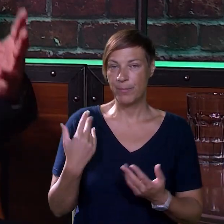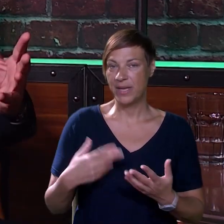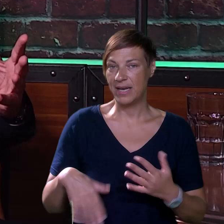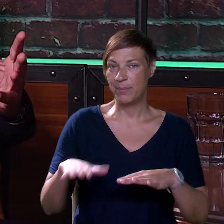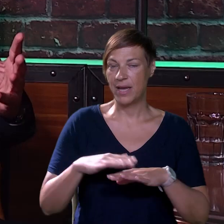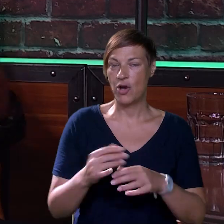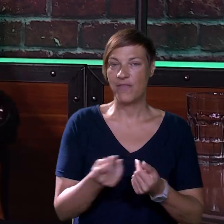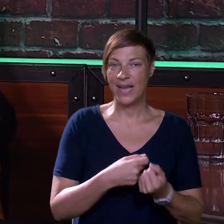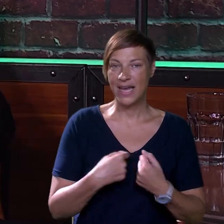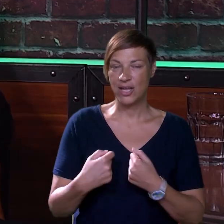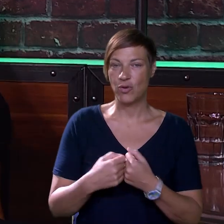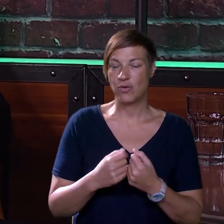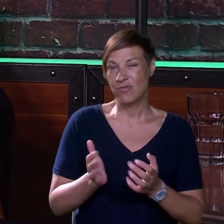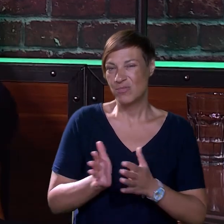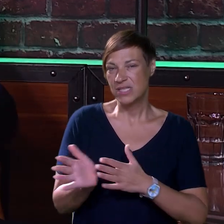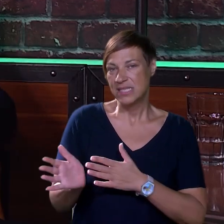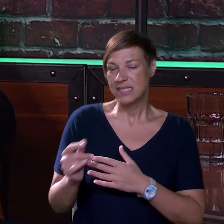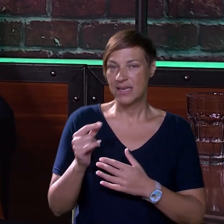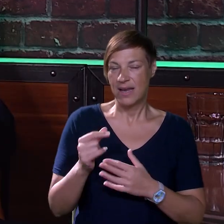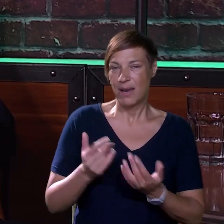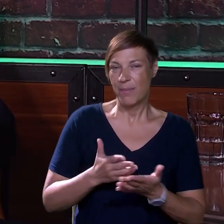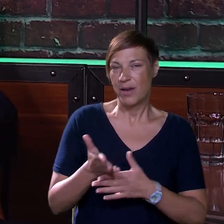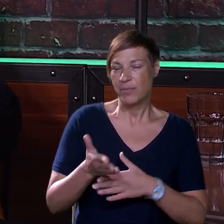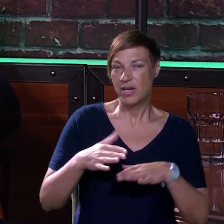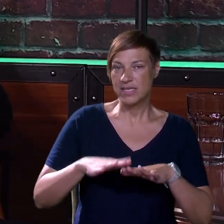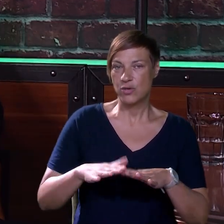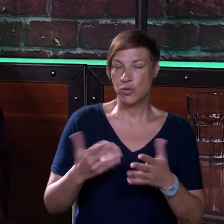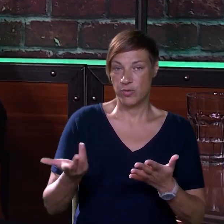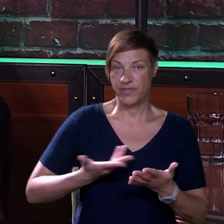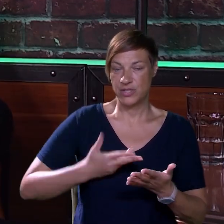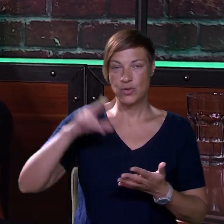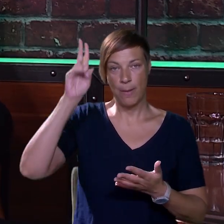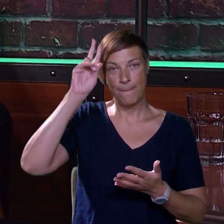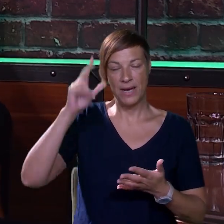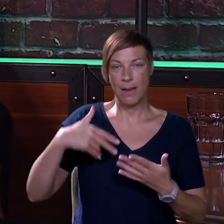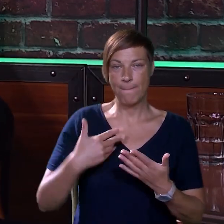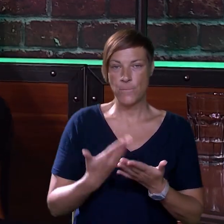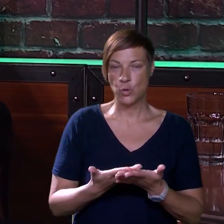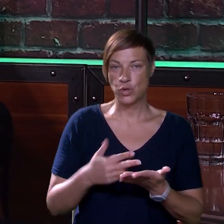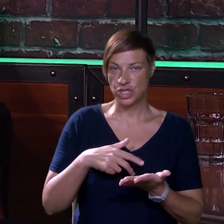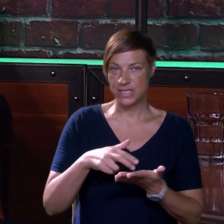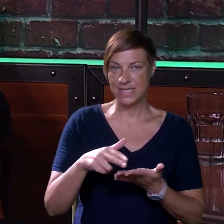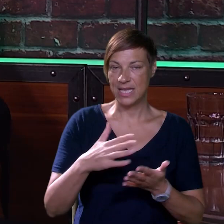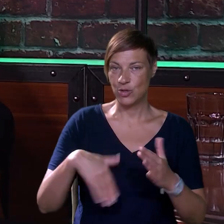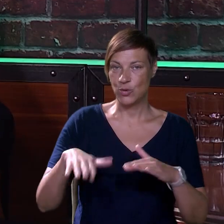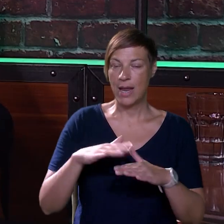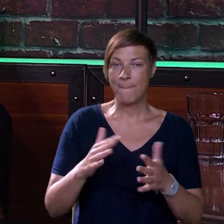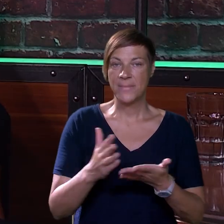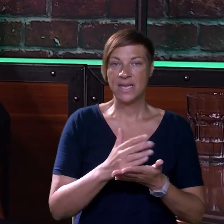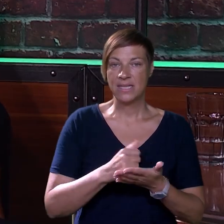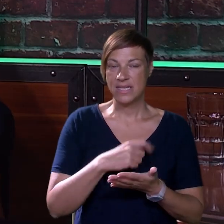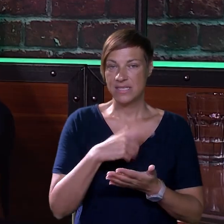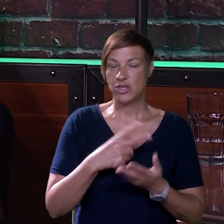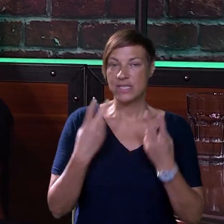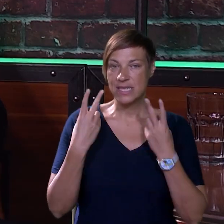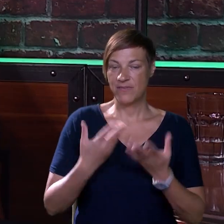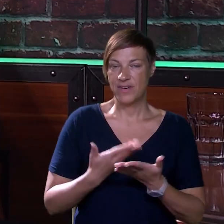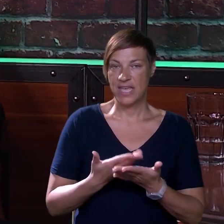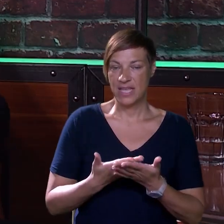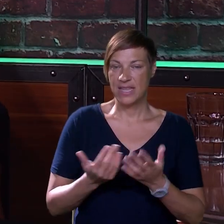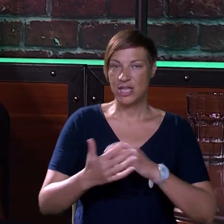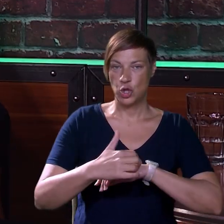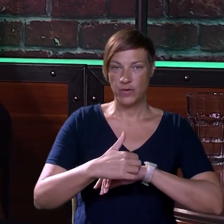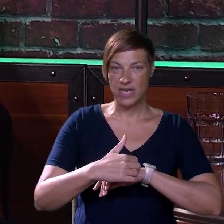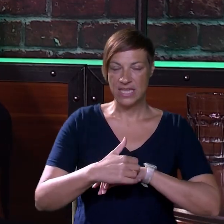kao u velikom klubu, negdje sa strane, malo bi ulazili iz klupe. Ovdje su dobili šansu da idu napred i oni su iskoristili i oni vrijede to i